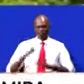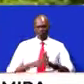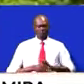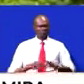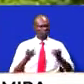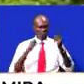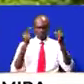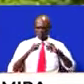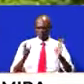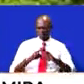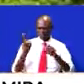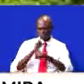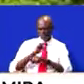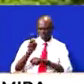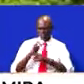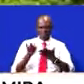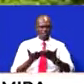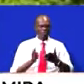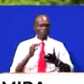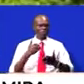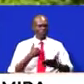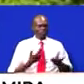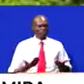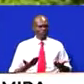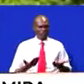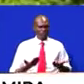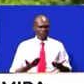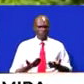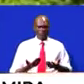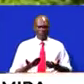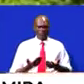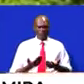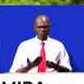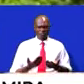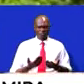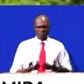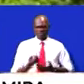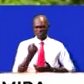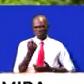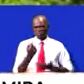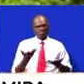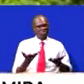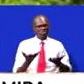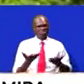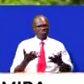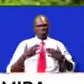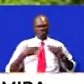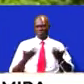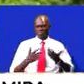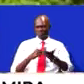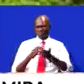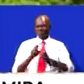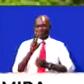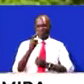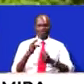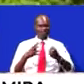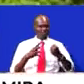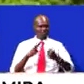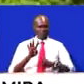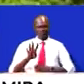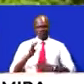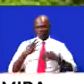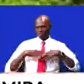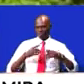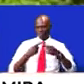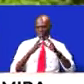Tukijaribu kuangalia tuko na capacity hiyo, gari yetu iko na capacity ya 24 people, lakini sasa